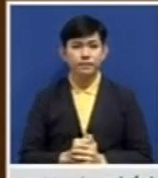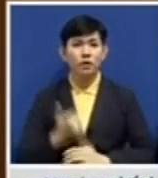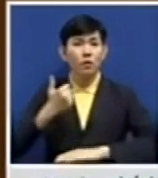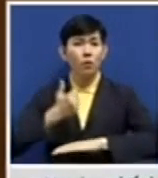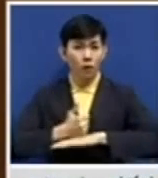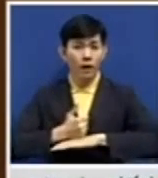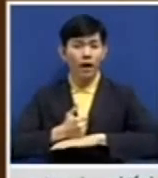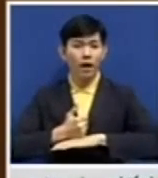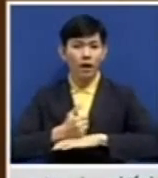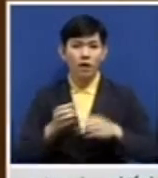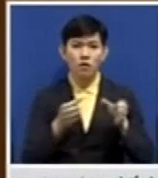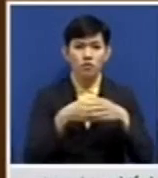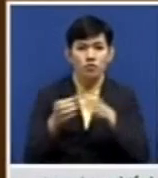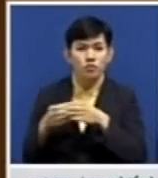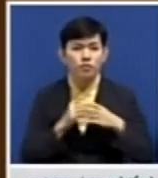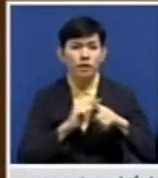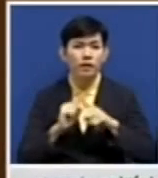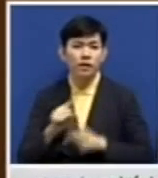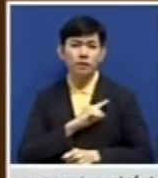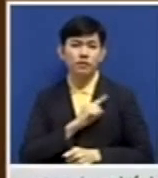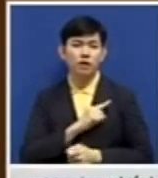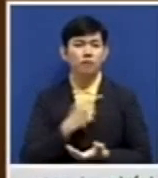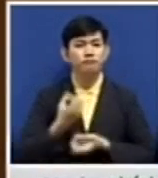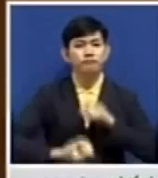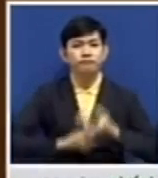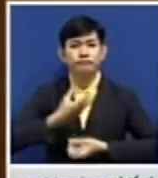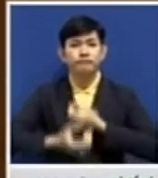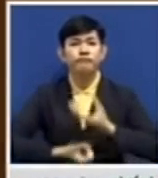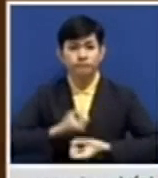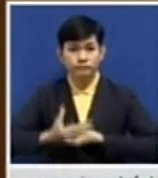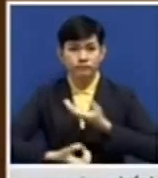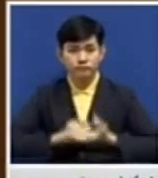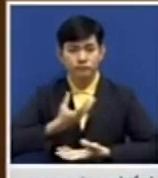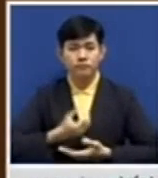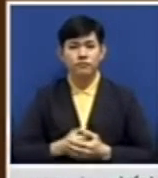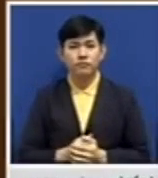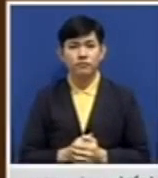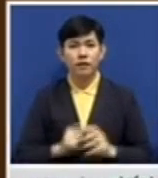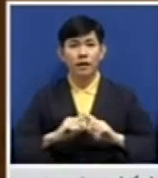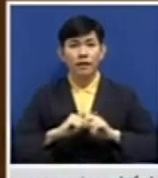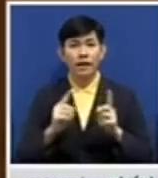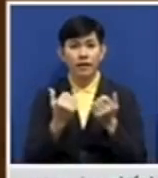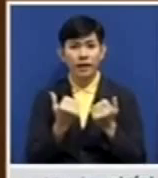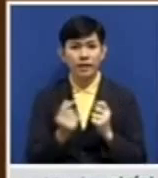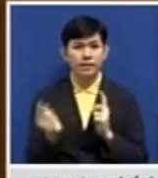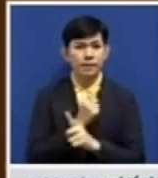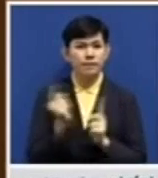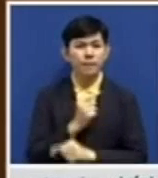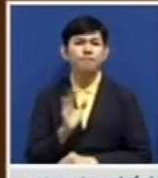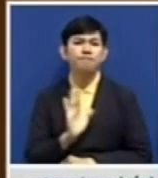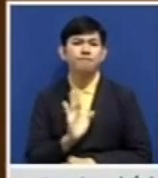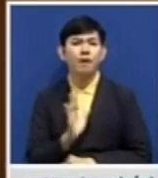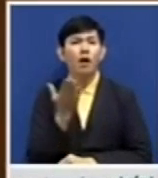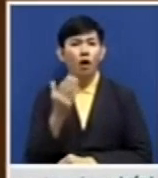รคต่างๆได้อภิปรายโดยไม่เบื้องต้นอย่าเพิ่งสลับขออภิปรายก่อน3คน